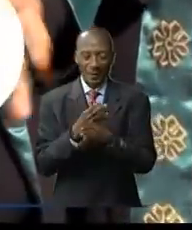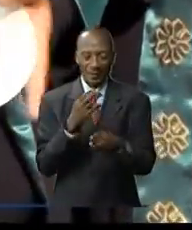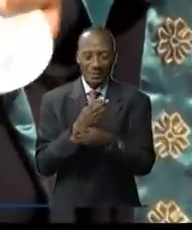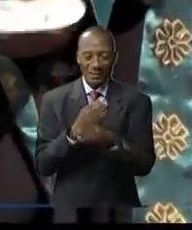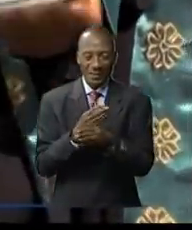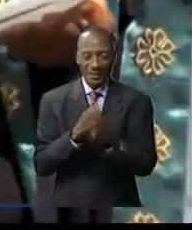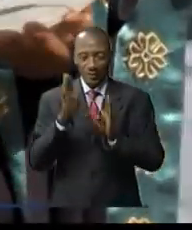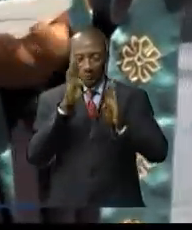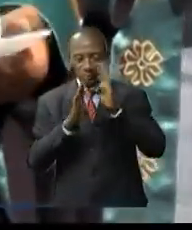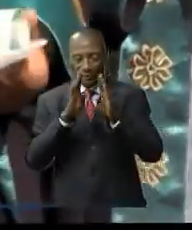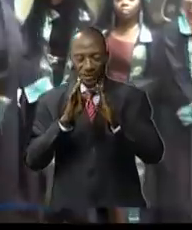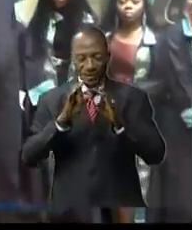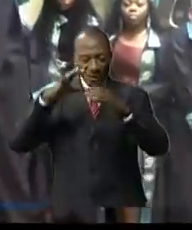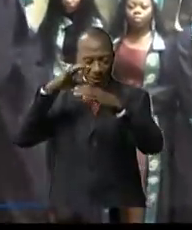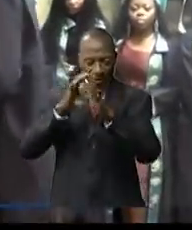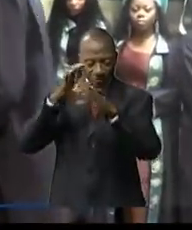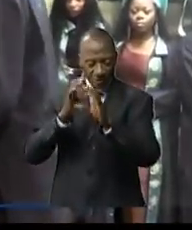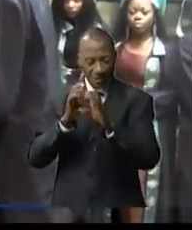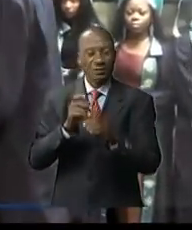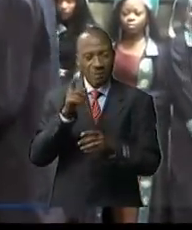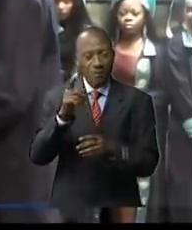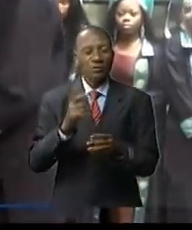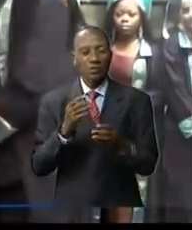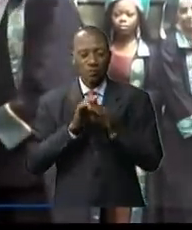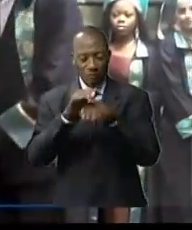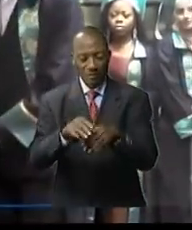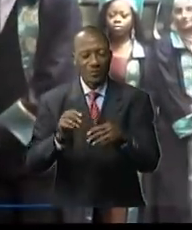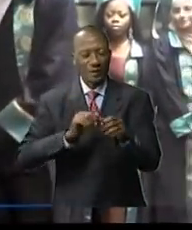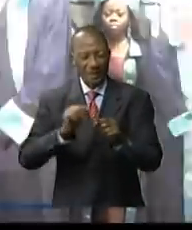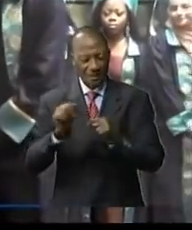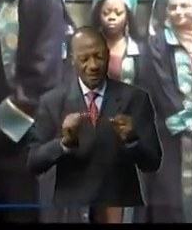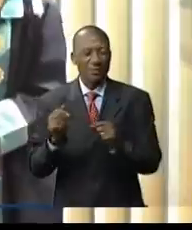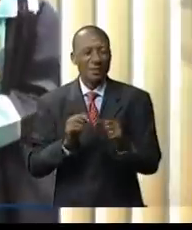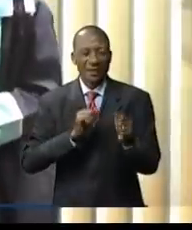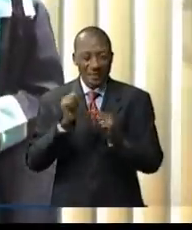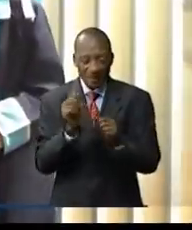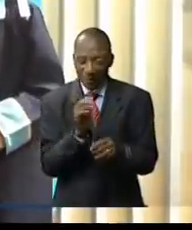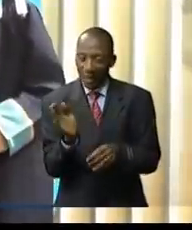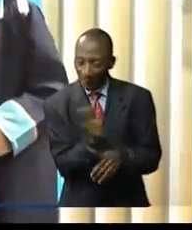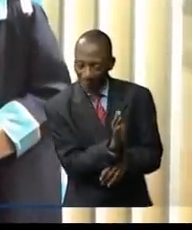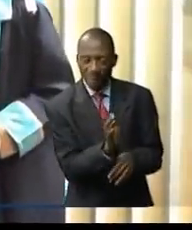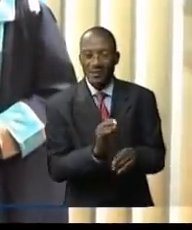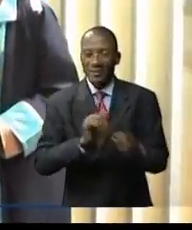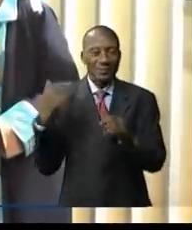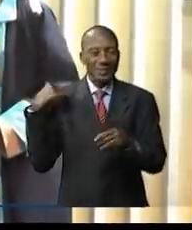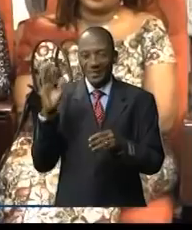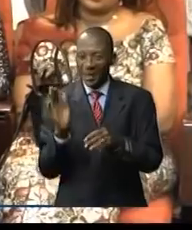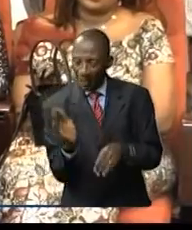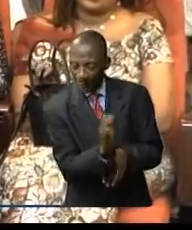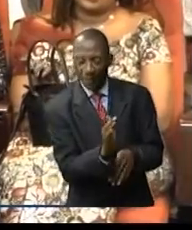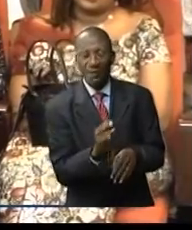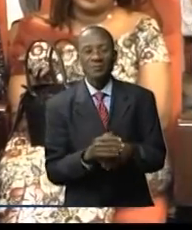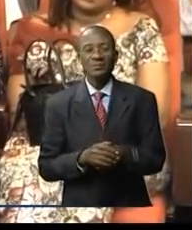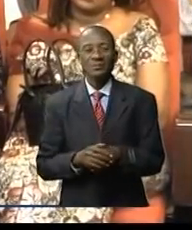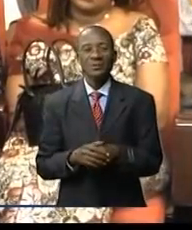lauréats sont de la troisième promotion de cette école consulaire en République démocratique du Congo. des enseignements de qualité reçus qui vont leur